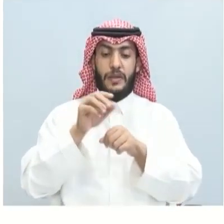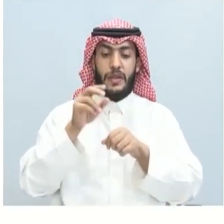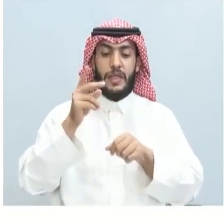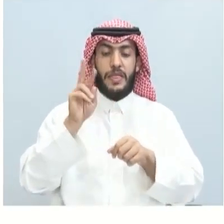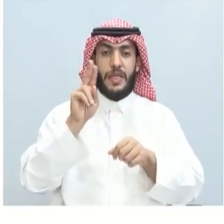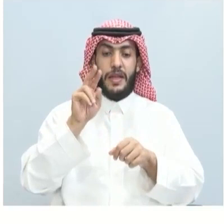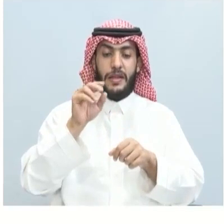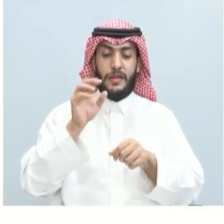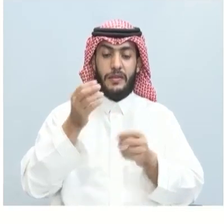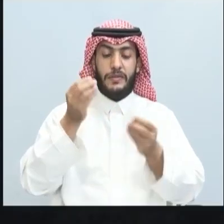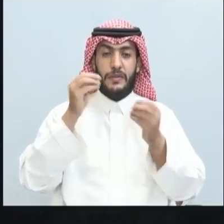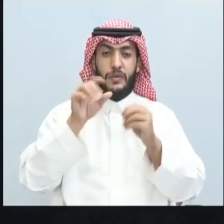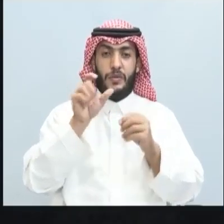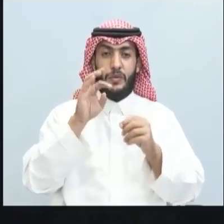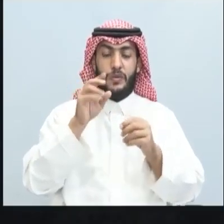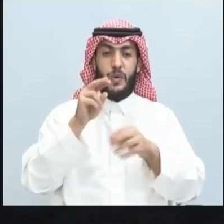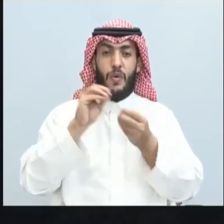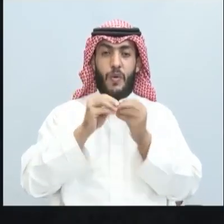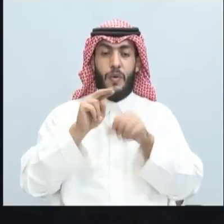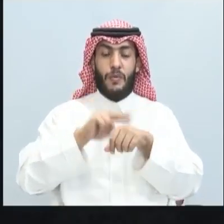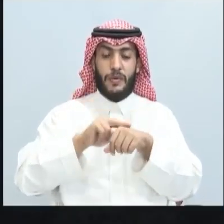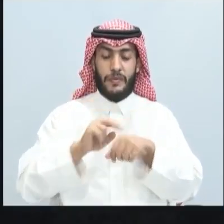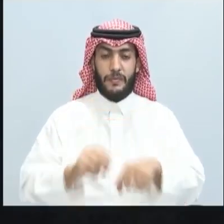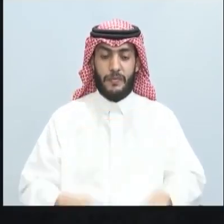اكسيد النيتروجين البني